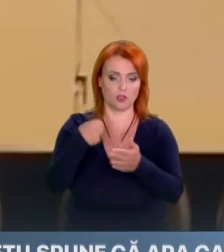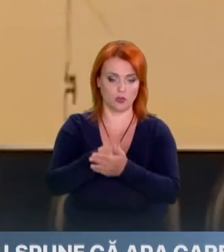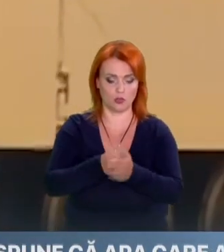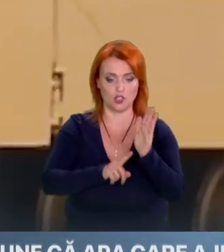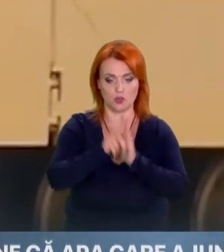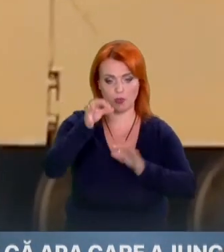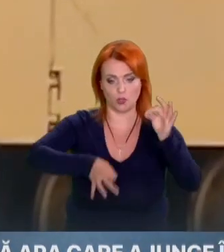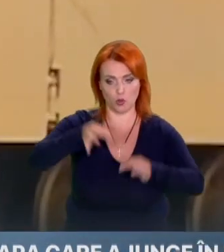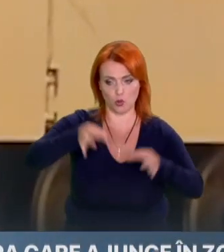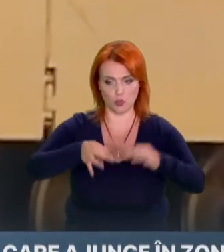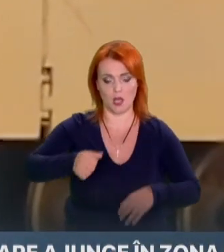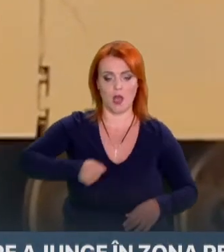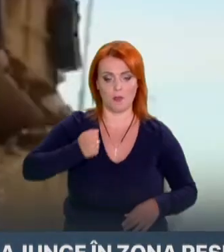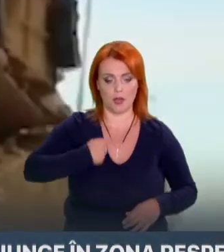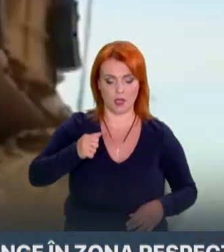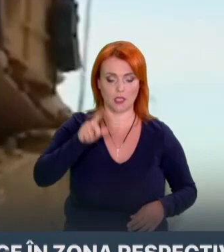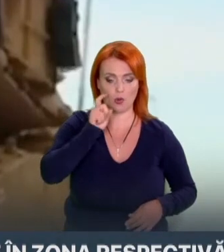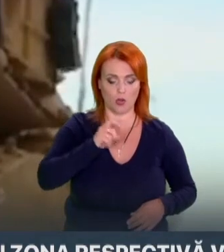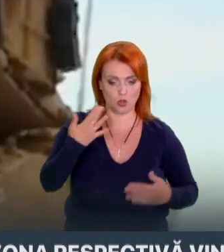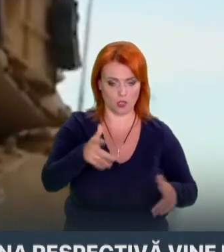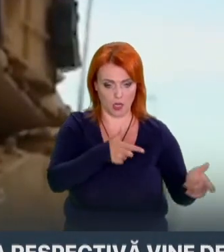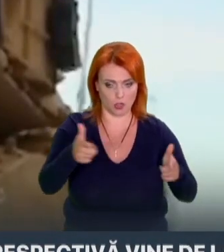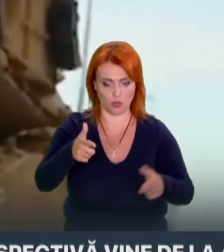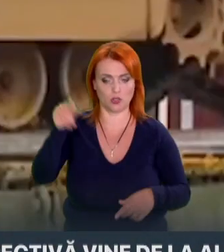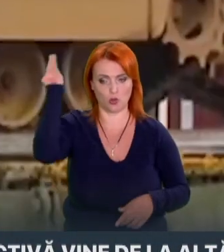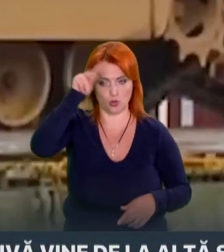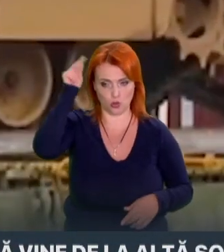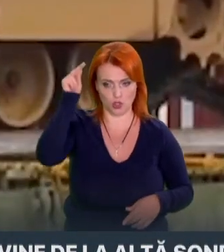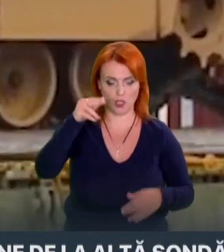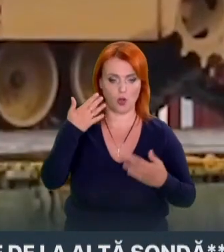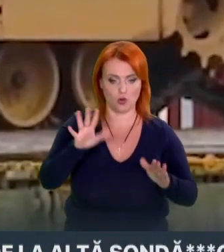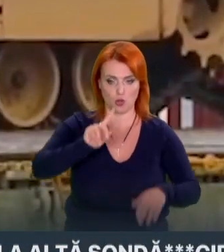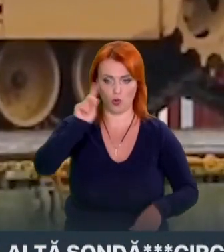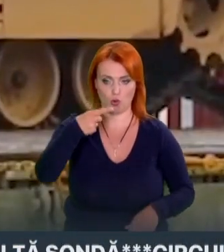toamnei. Militarii ucraineni deja se antrenează pe aceste tancuri de un an în Germania.